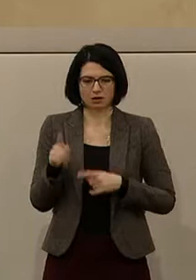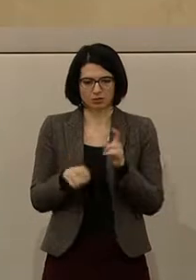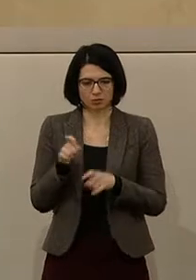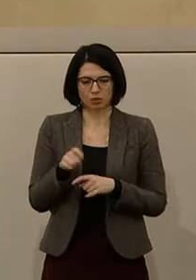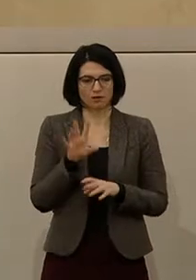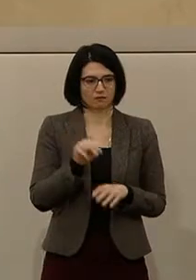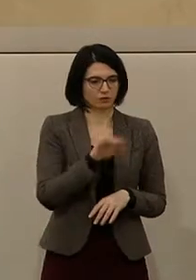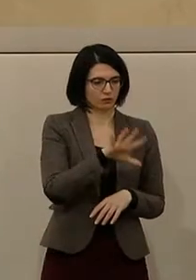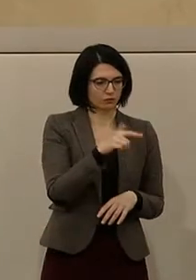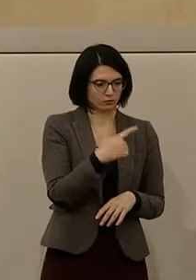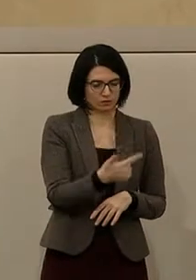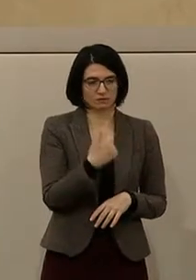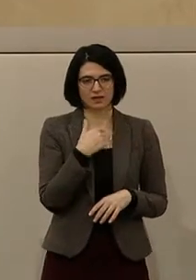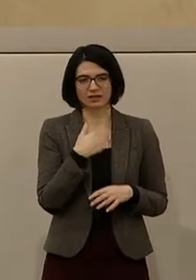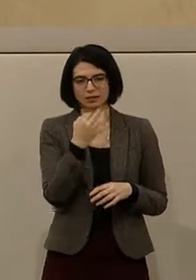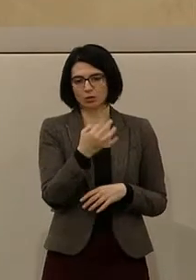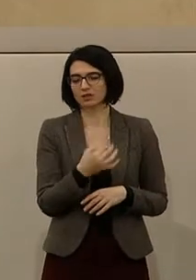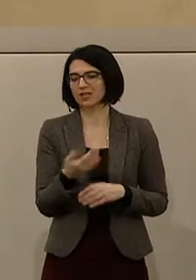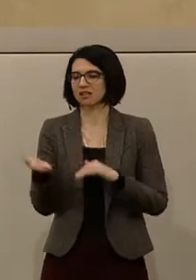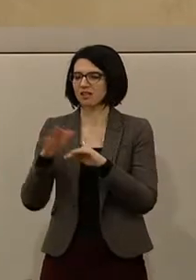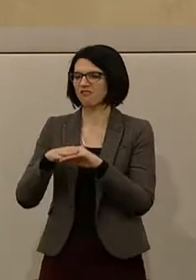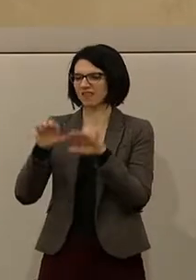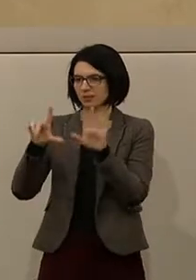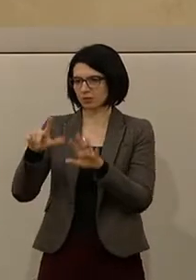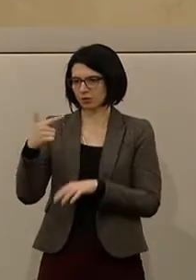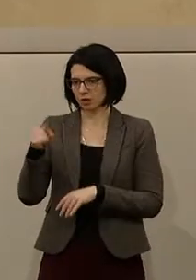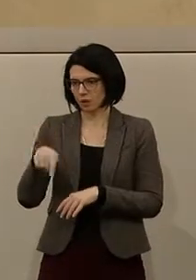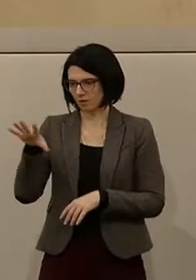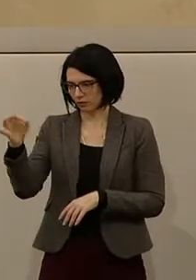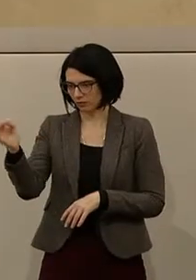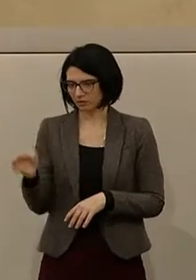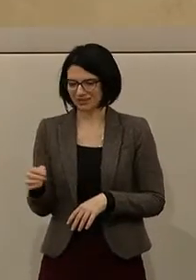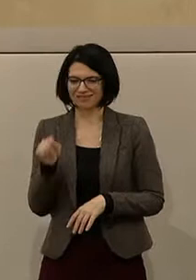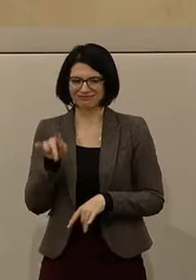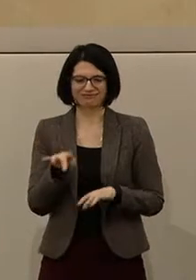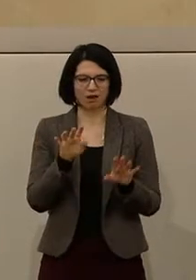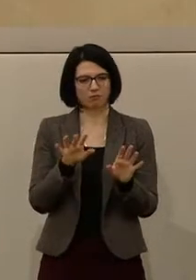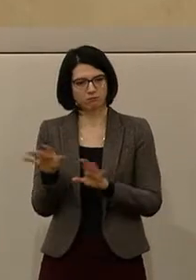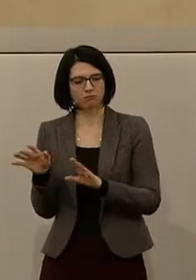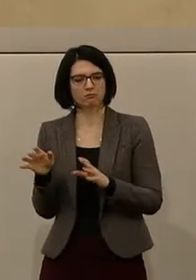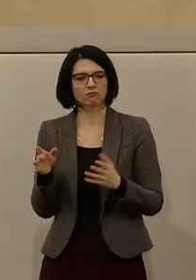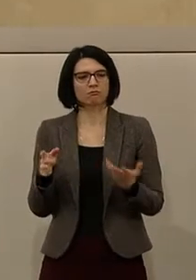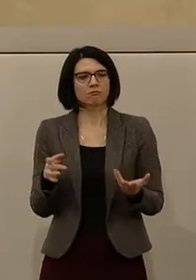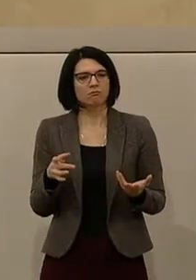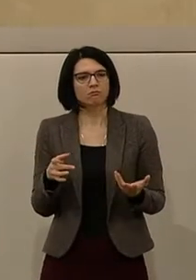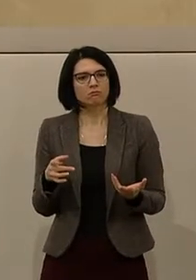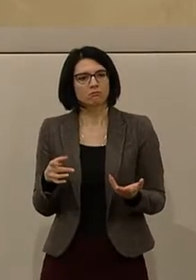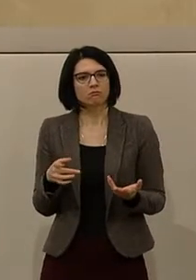von 25% auf 27,5% zu machen. Das sind so Konzessionen, die man in